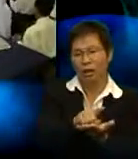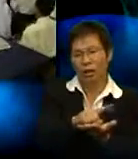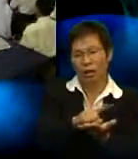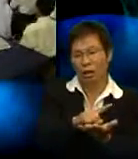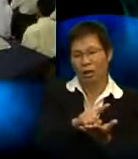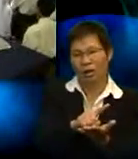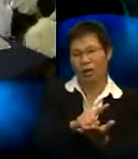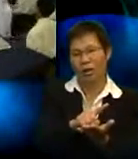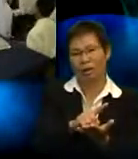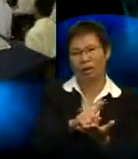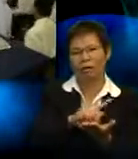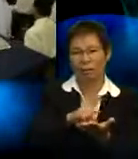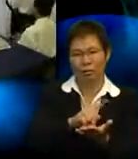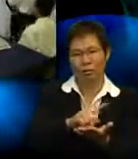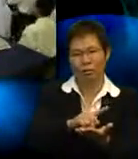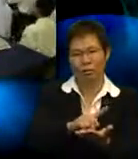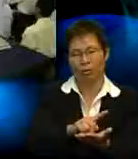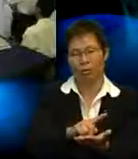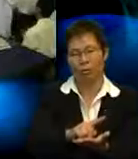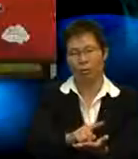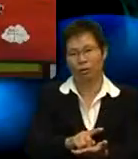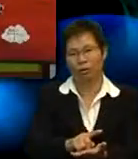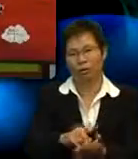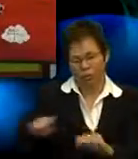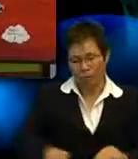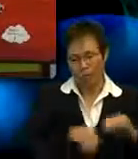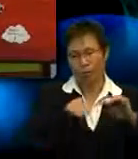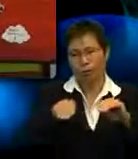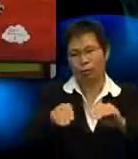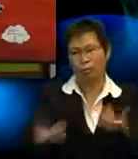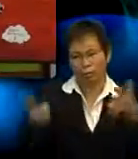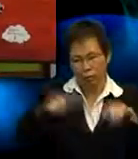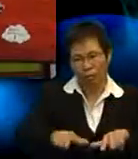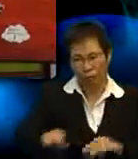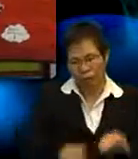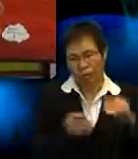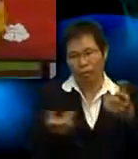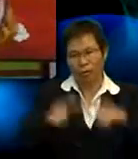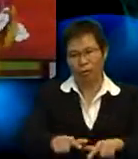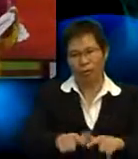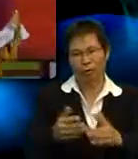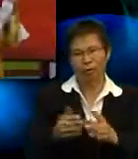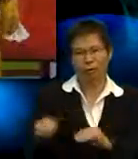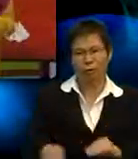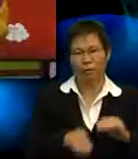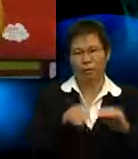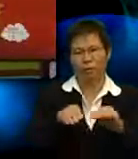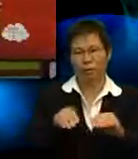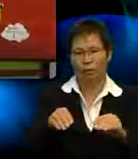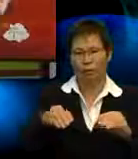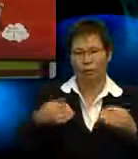bergerak-gerak. Bukti pengaliran berlaku. Pengaliran elektrik